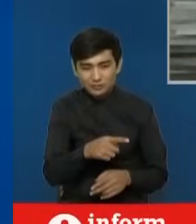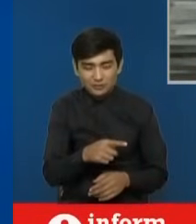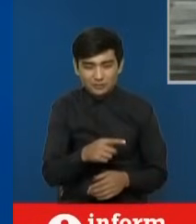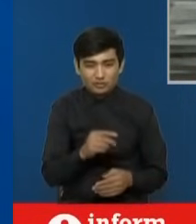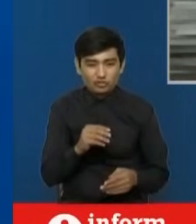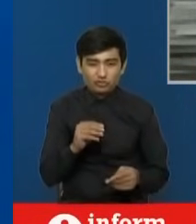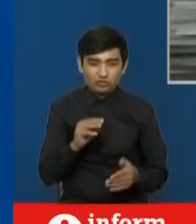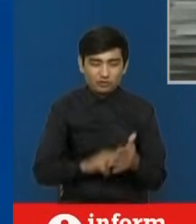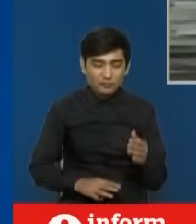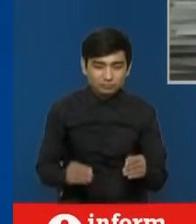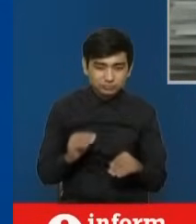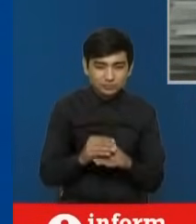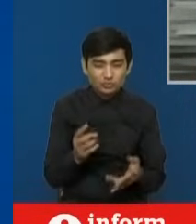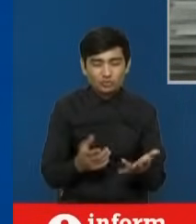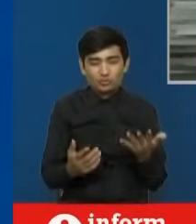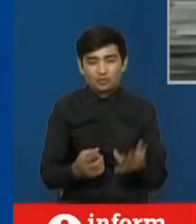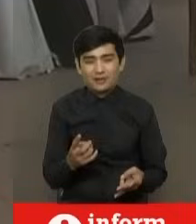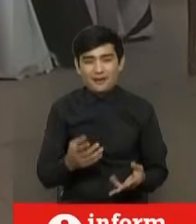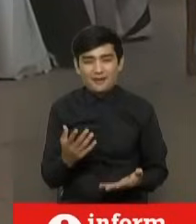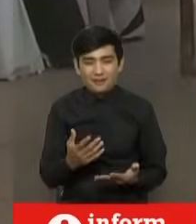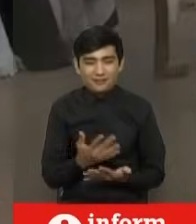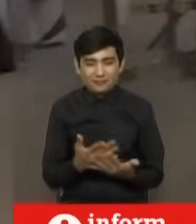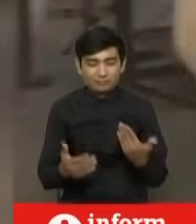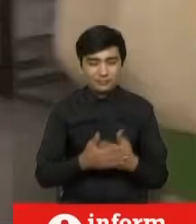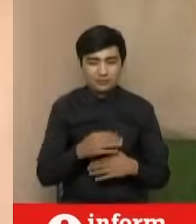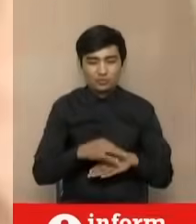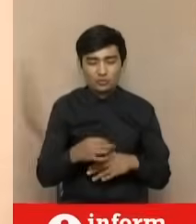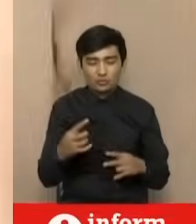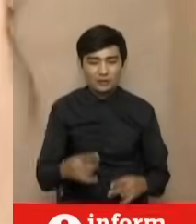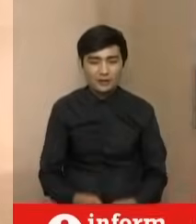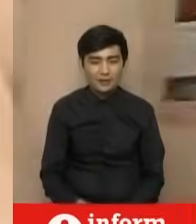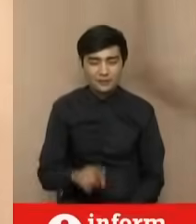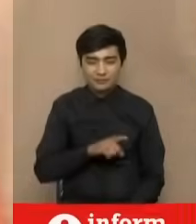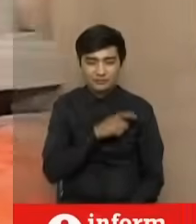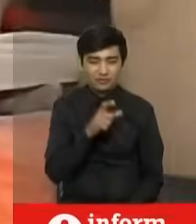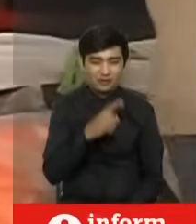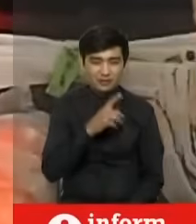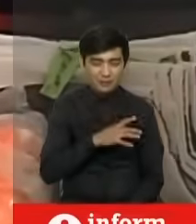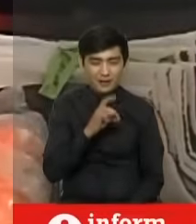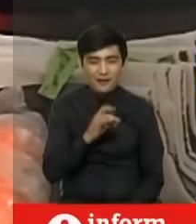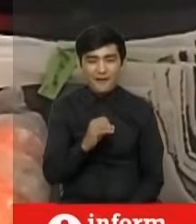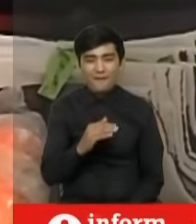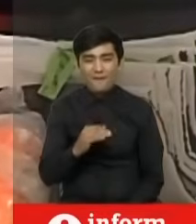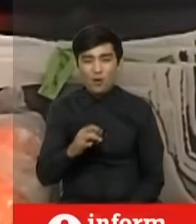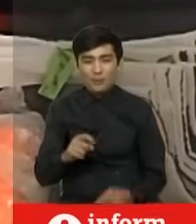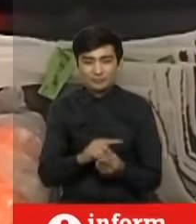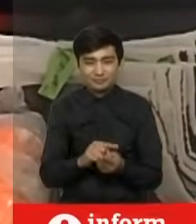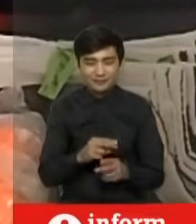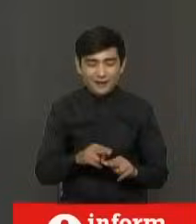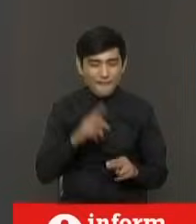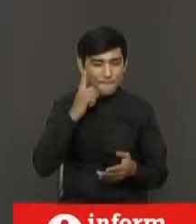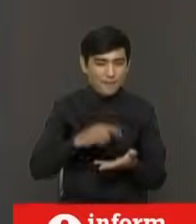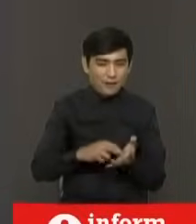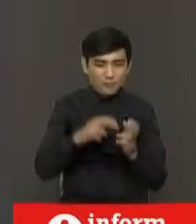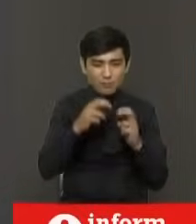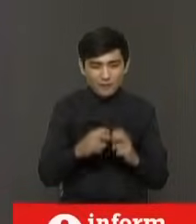государственно-надзорной контрольной именно деятельности. Эксперт говорит, несколько лет назад в результате реформы отменили плановые проверки